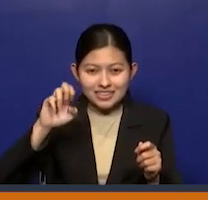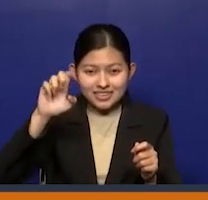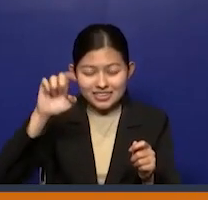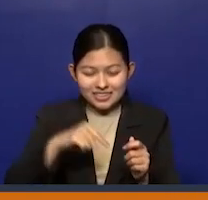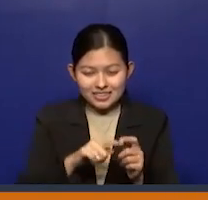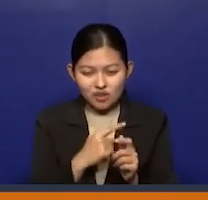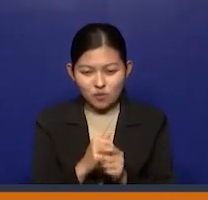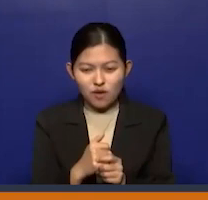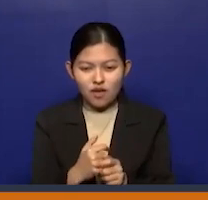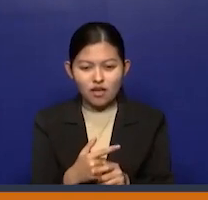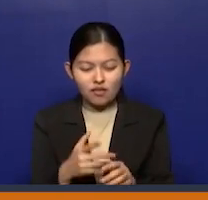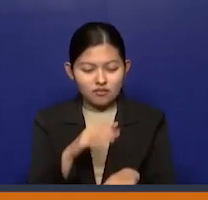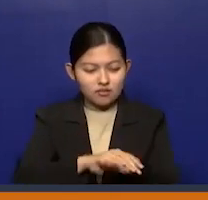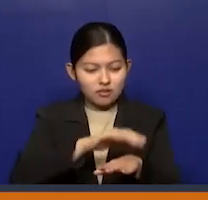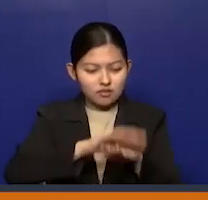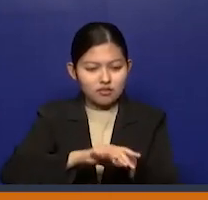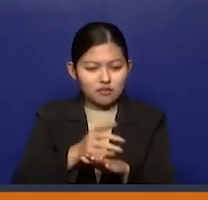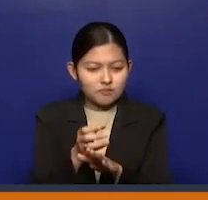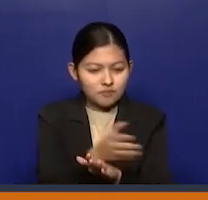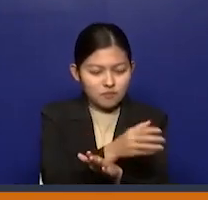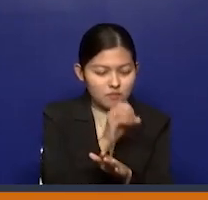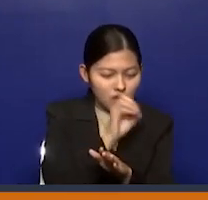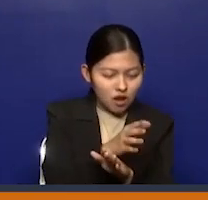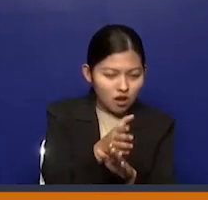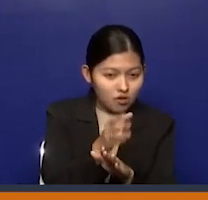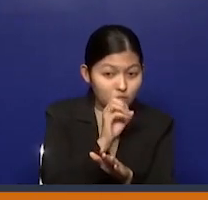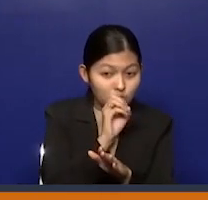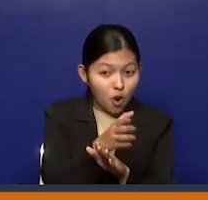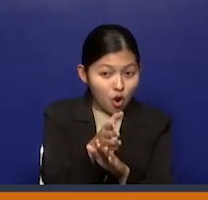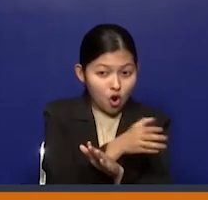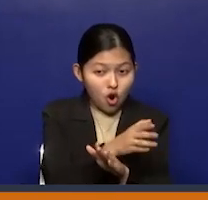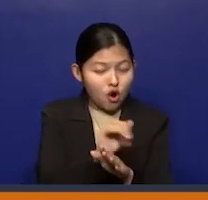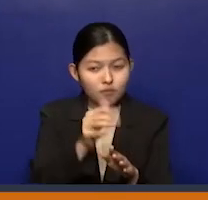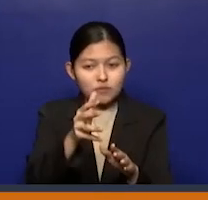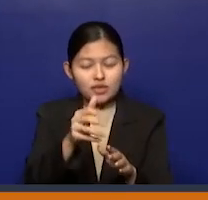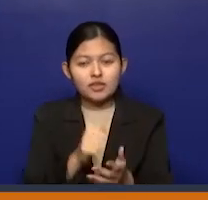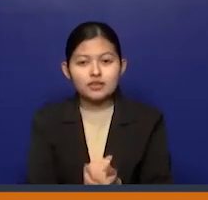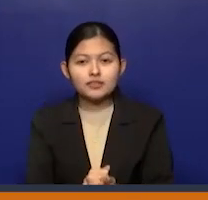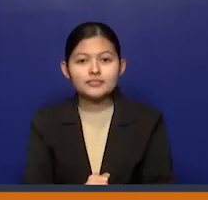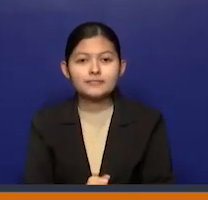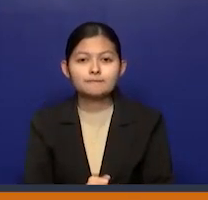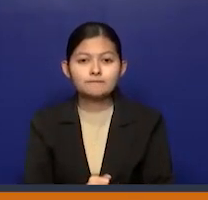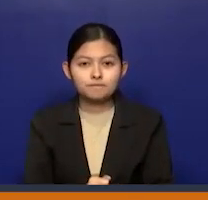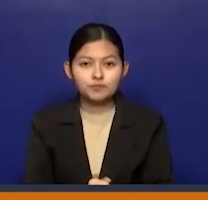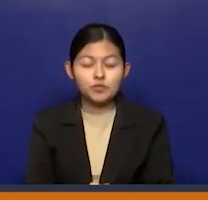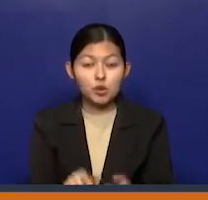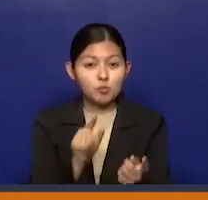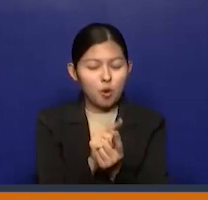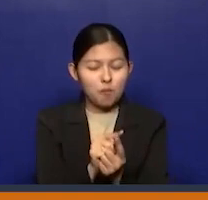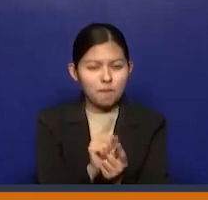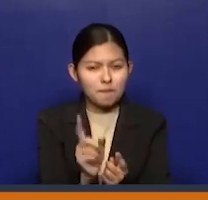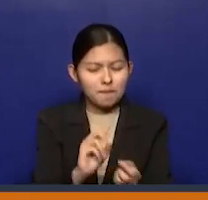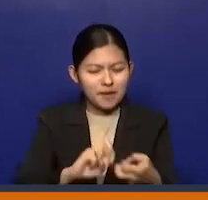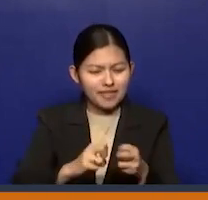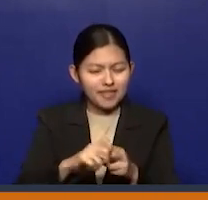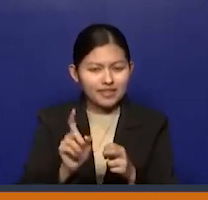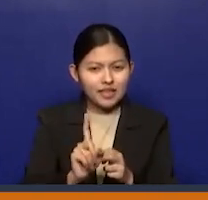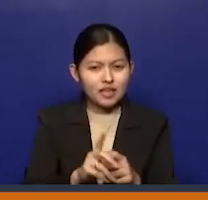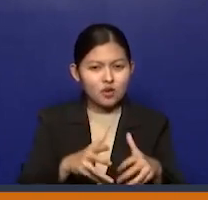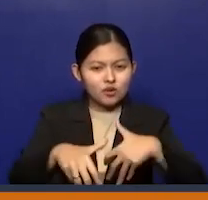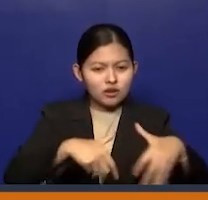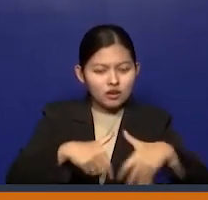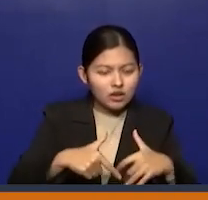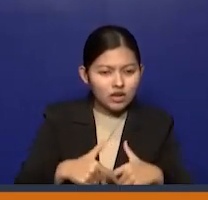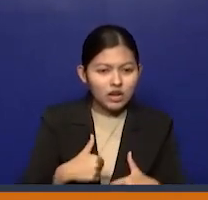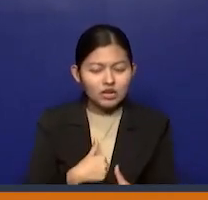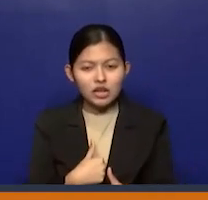การแจ้งเตือนล่วงหน้าไปยังพี่น้องประชาชนแต่สิ่งที่เกิดขึ้นก็คือว่าพี่น้องประชาชนไม่